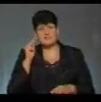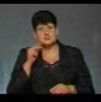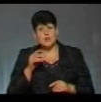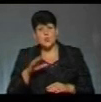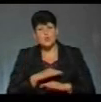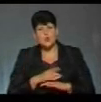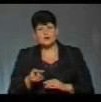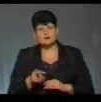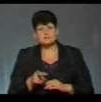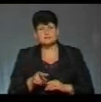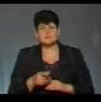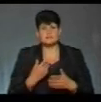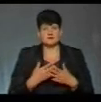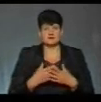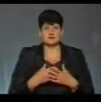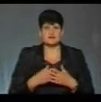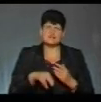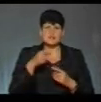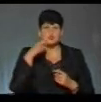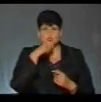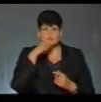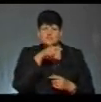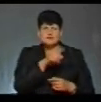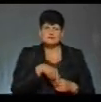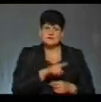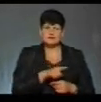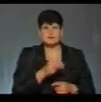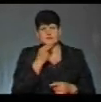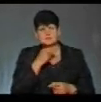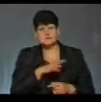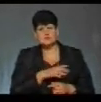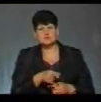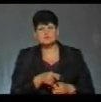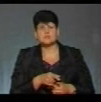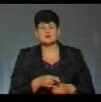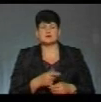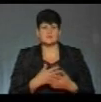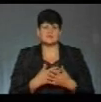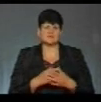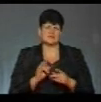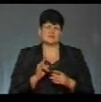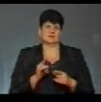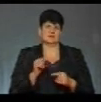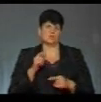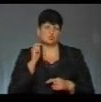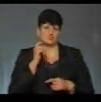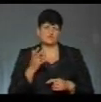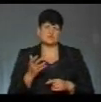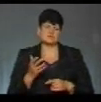чи ти не вивчив уроки, давай йди зуби чисти, чи ти поїв, чи там щось. Дитина в такому віці, вона вже